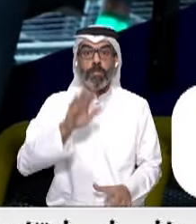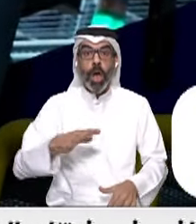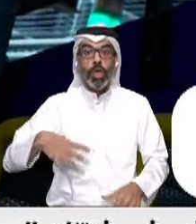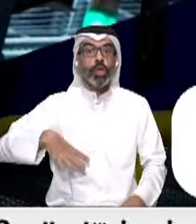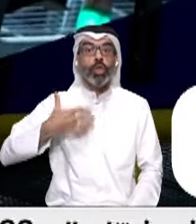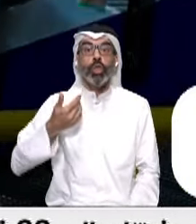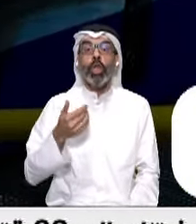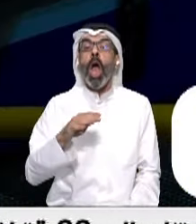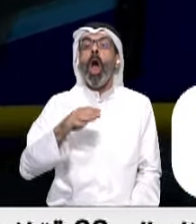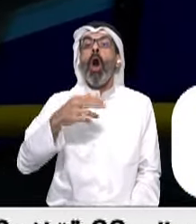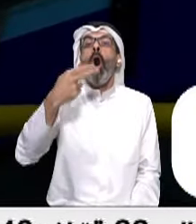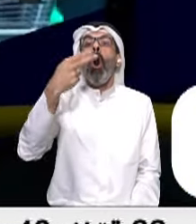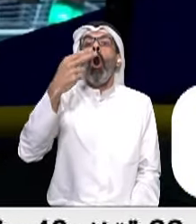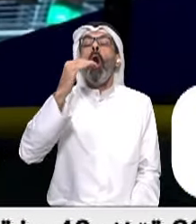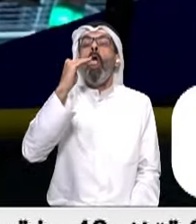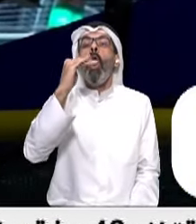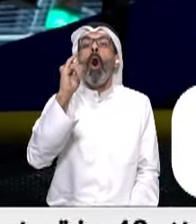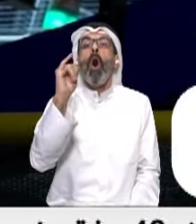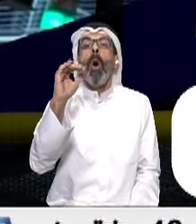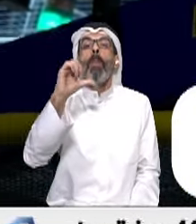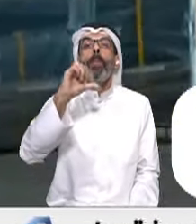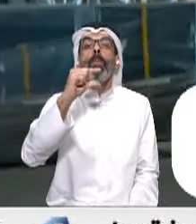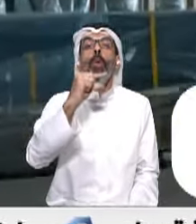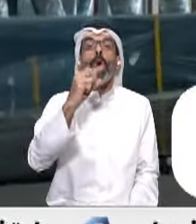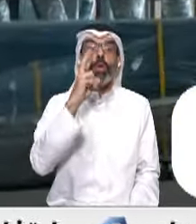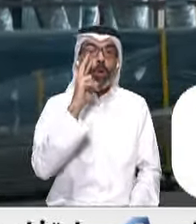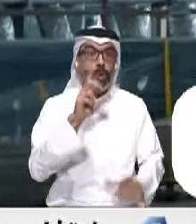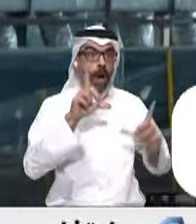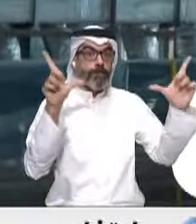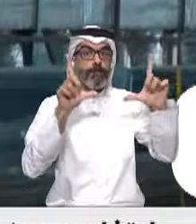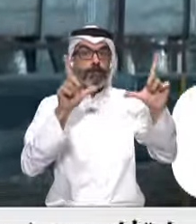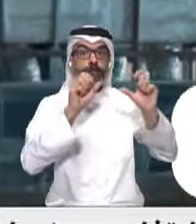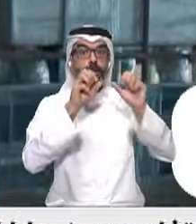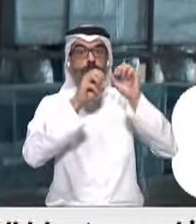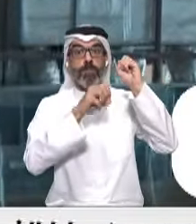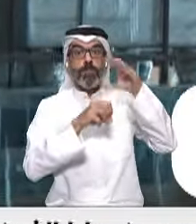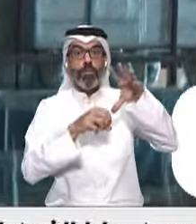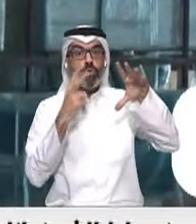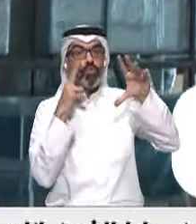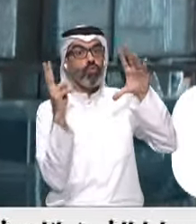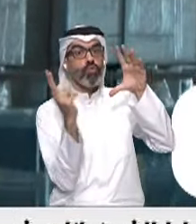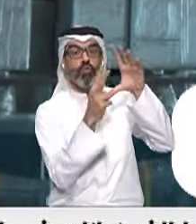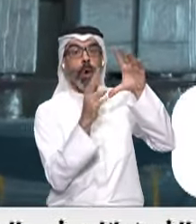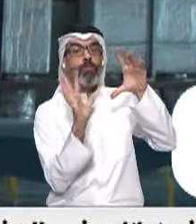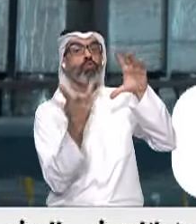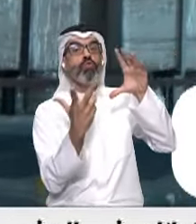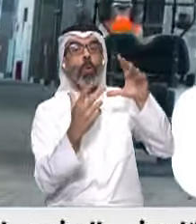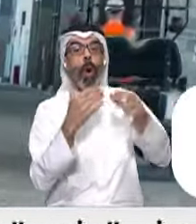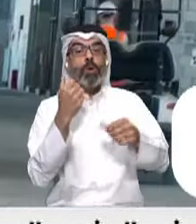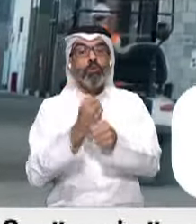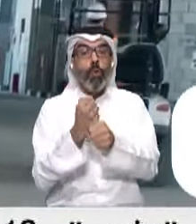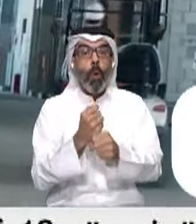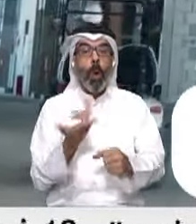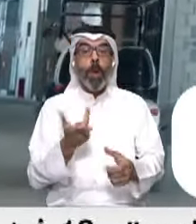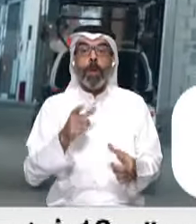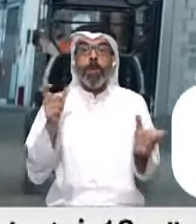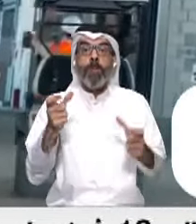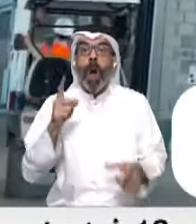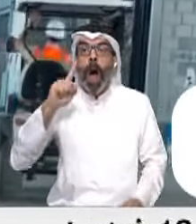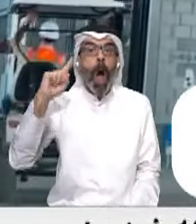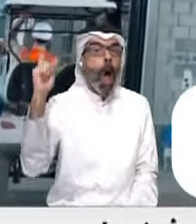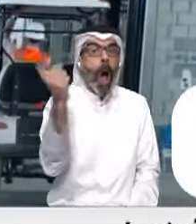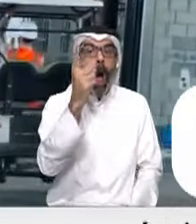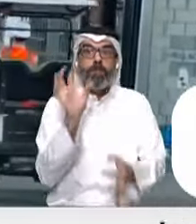مبارك حمود الصباح عرضا مرئيا بشان تشغيل مبنى الركاب الجديد تي اثنين بما يتوافق مع الانظمه الدوليه